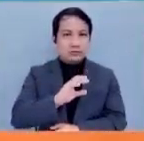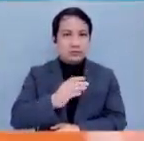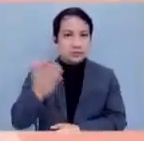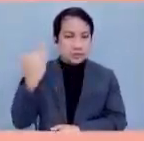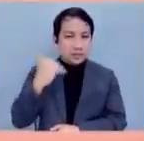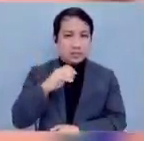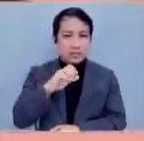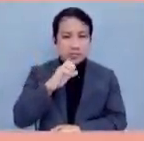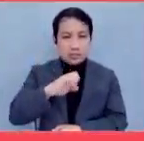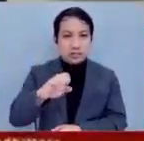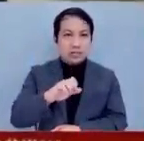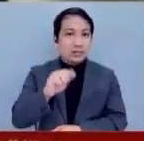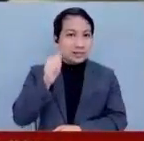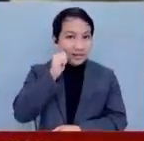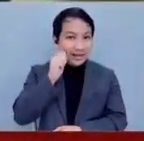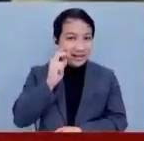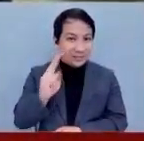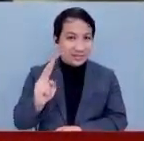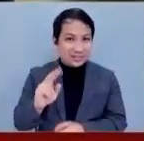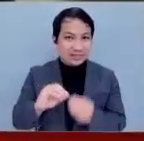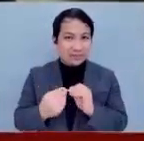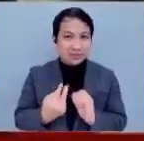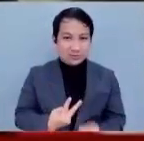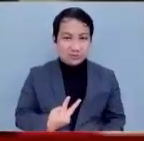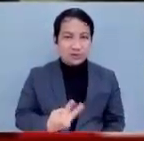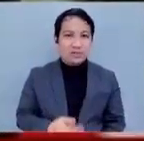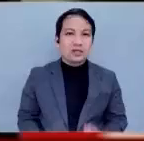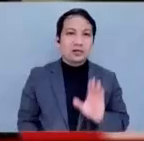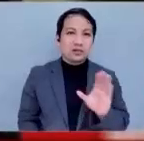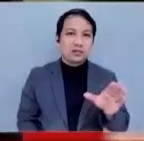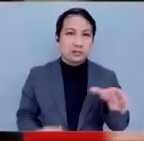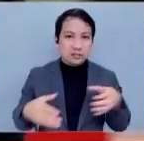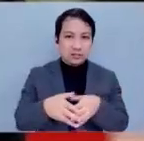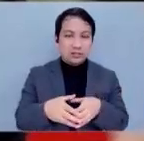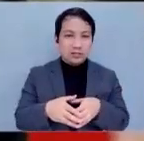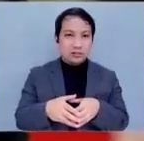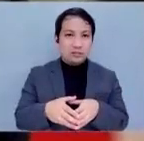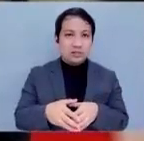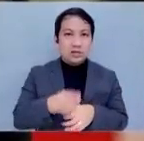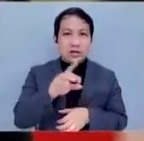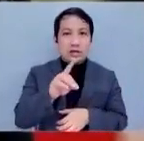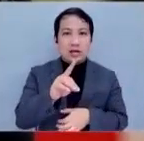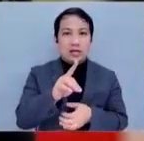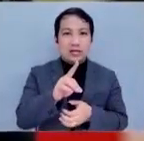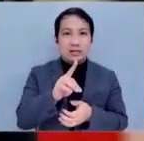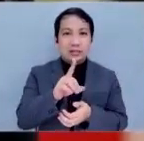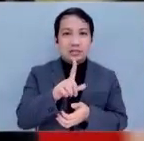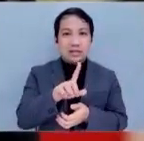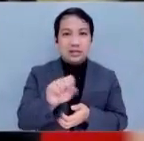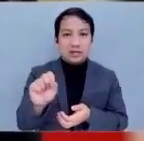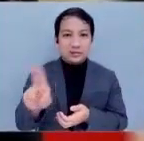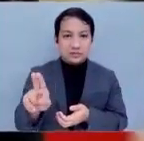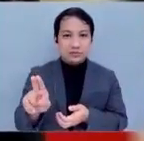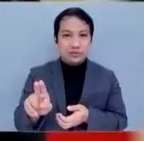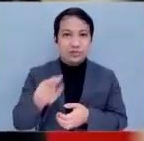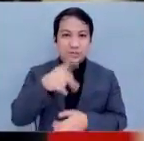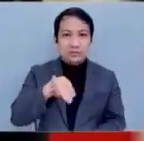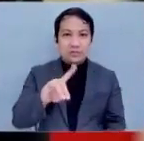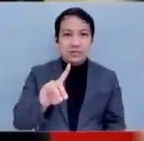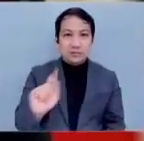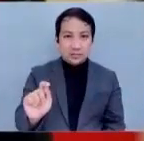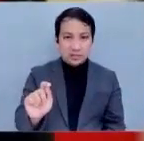na si Eliza Valdez. Kung may Lady Eagles reunion sa Creamline, may De La Salle Lady Spikers reunion din sa PLDT High Speed